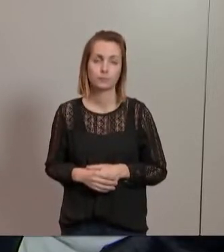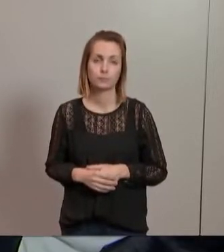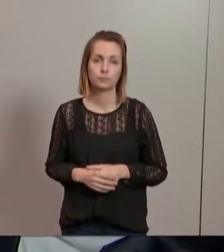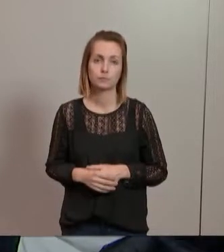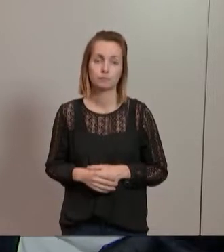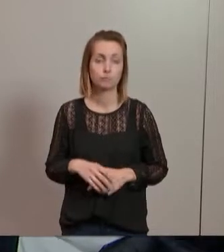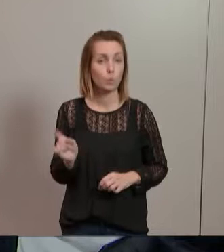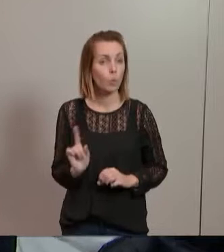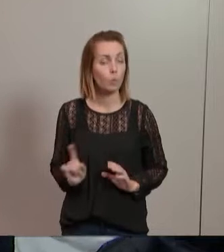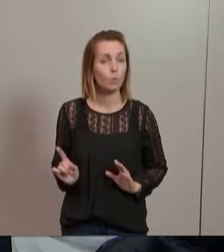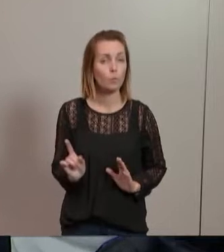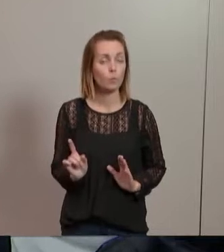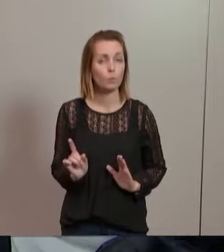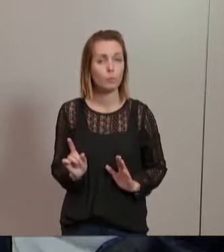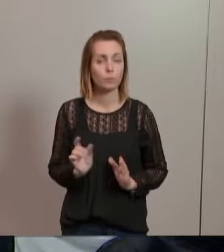Non ?